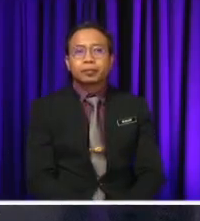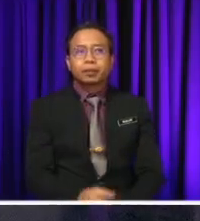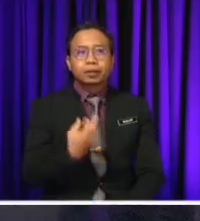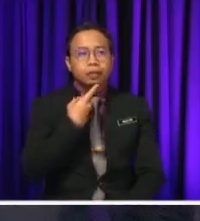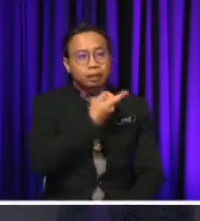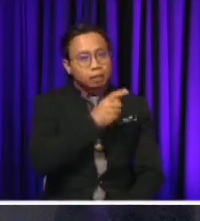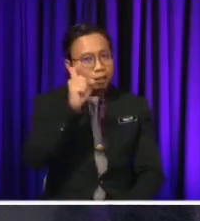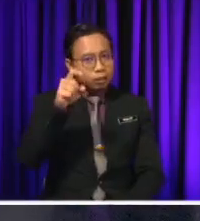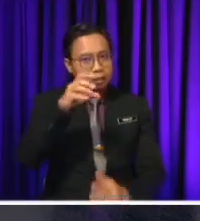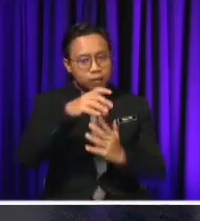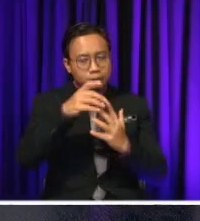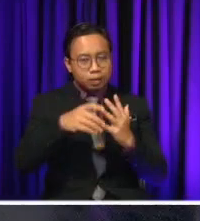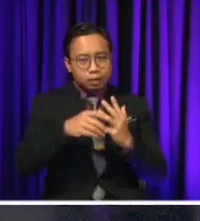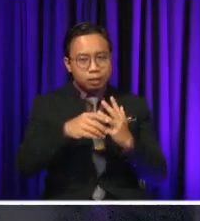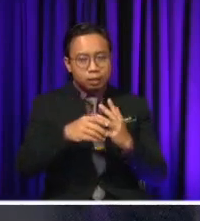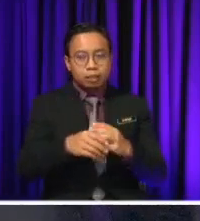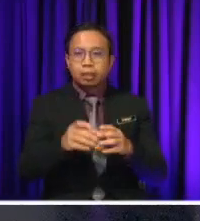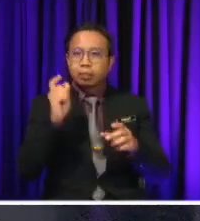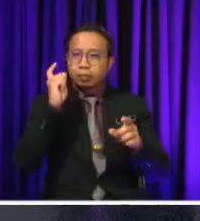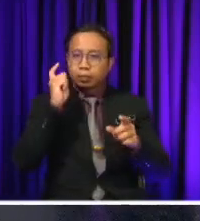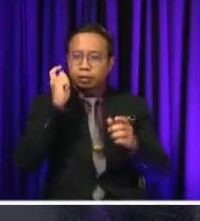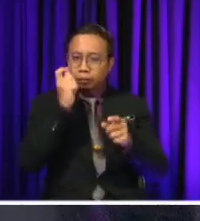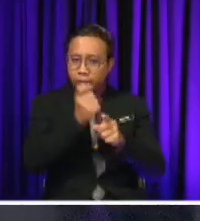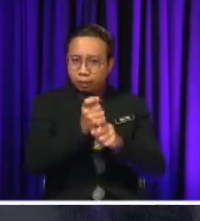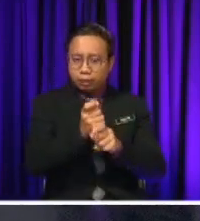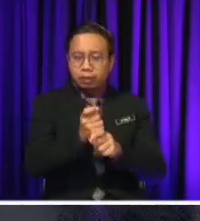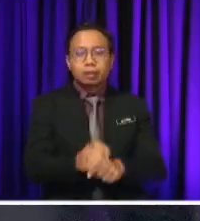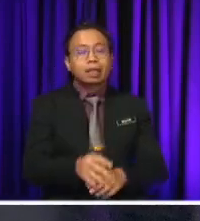pilihlah secara tepat bahan-bahannya kita